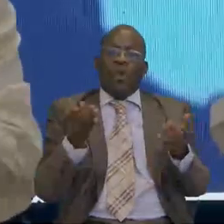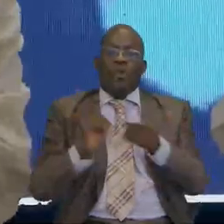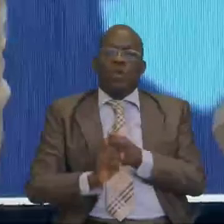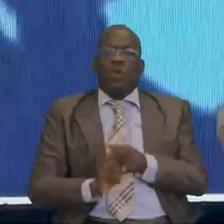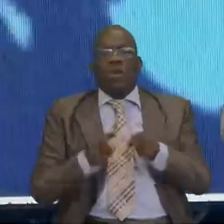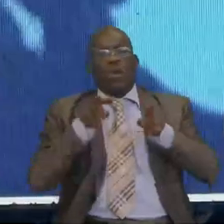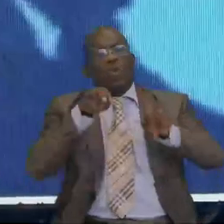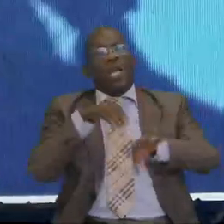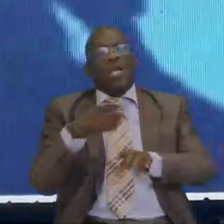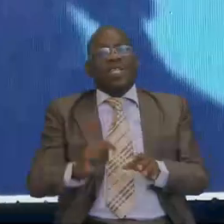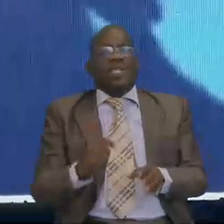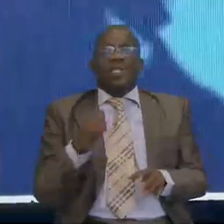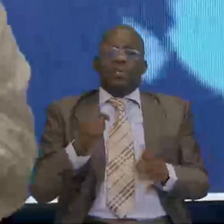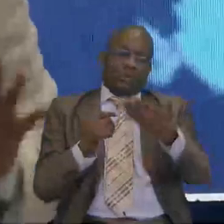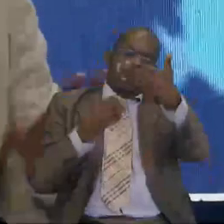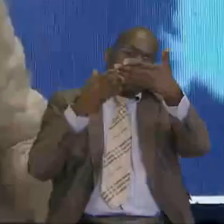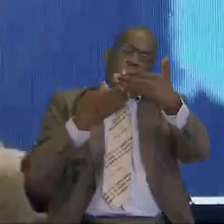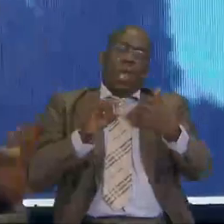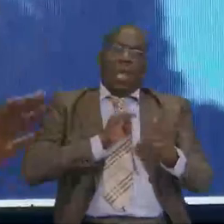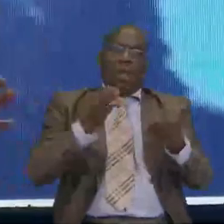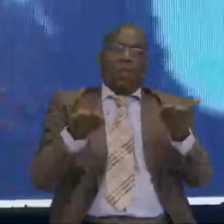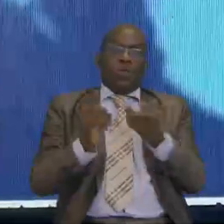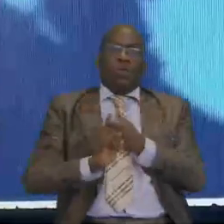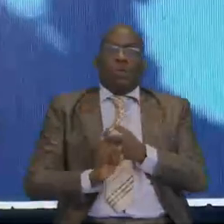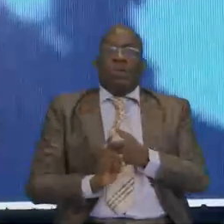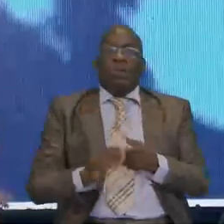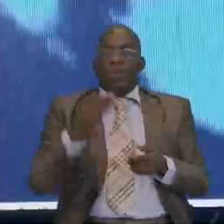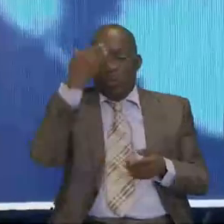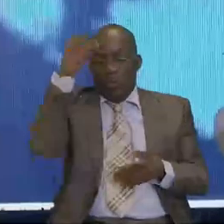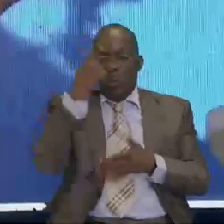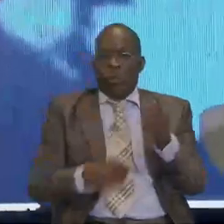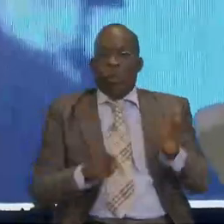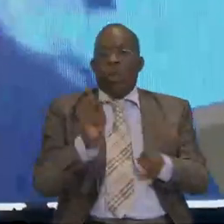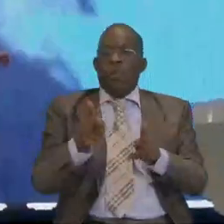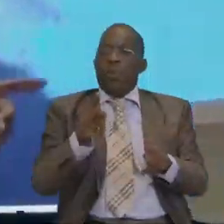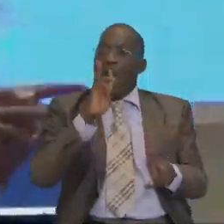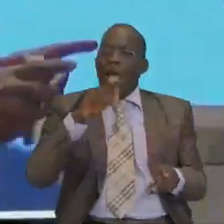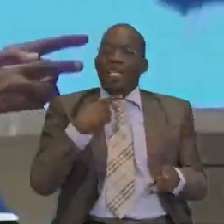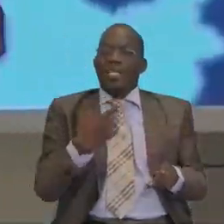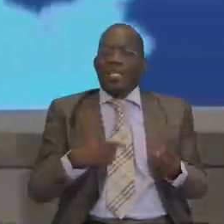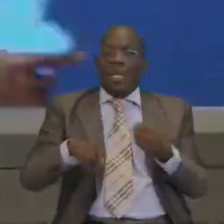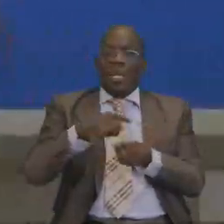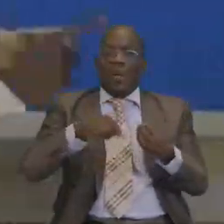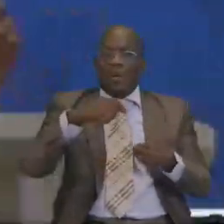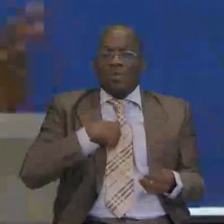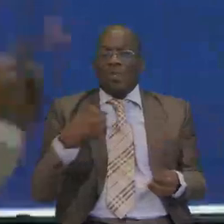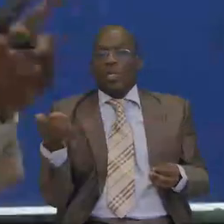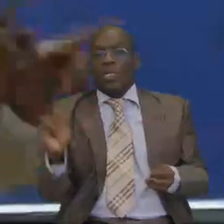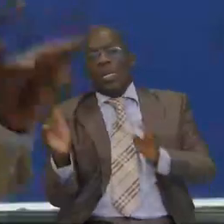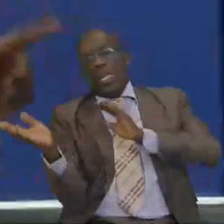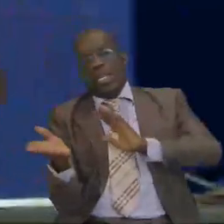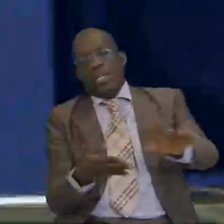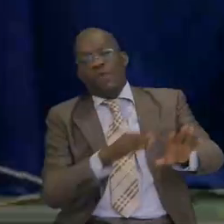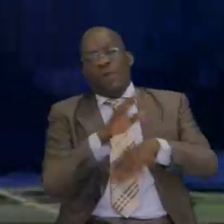connaître. Je veux me regarder dans le miroir. Je veux écouter les flatteries. Je veux savoir ce que les gens disent de moi. Ils abandonnent tout ça. Et